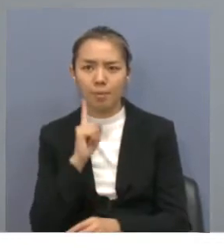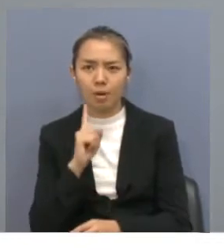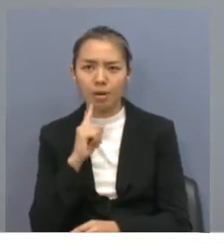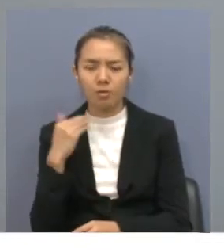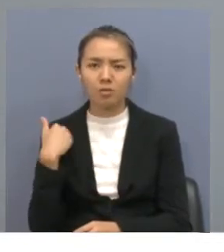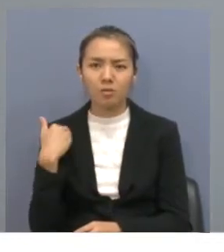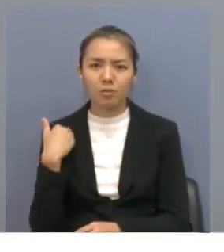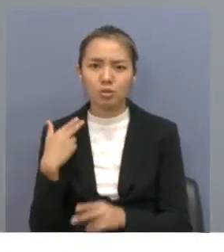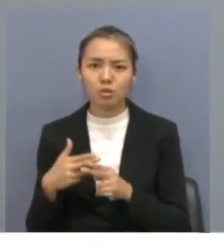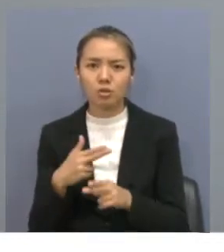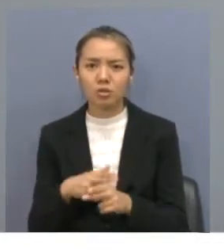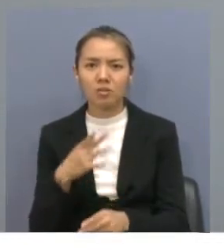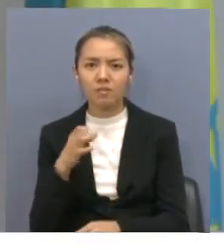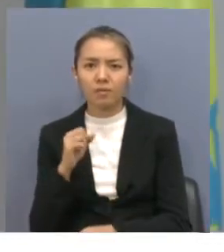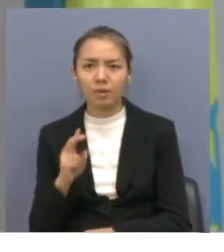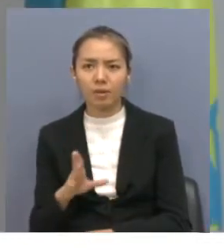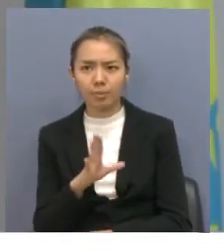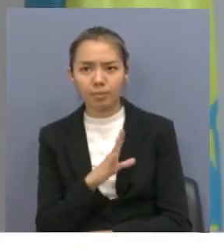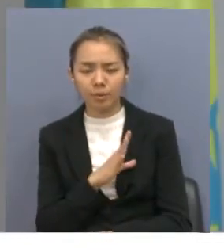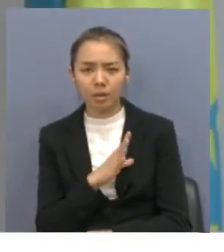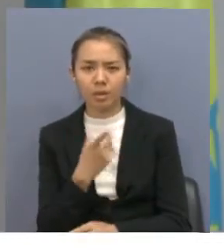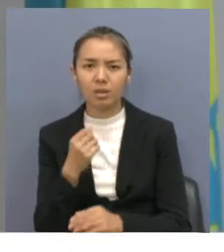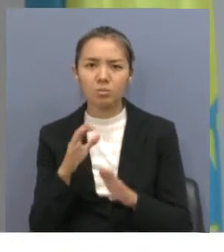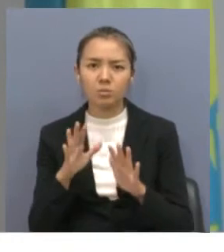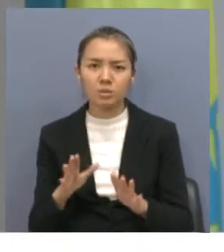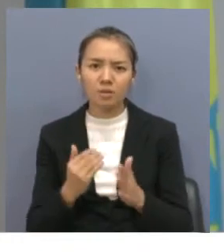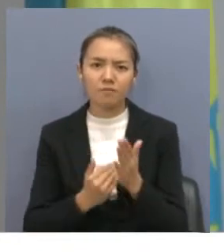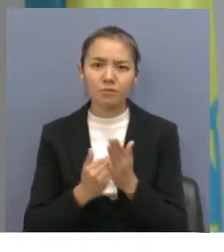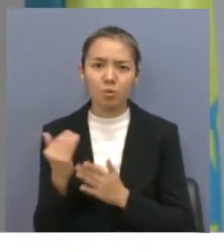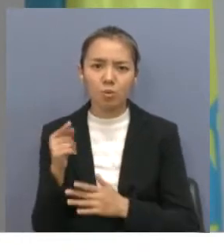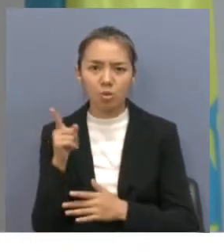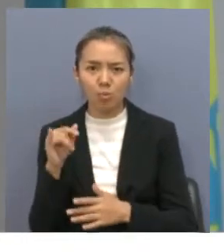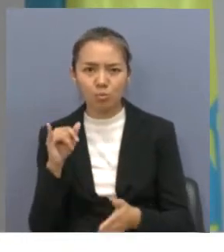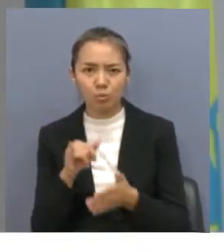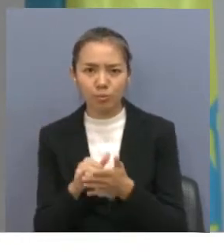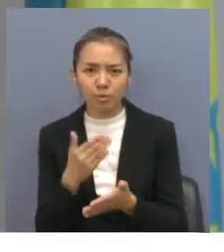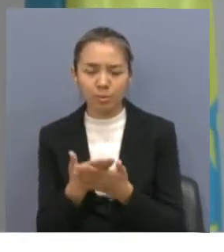темір дәуірінің тұрғындары көбінесе. Тұрған жерлері жаңа биікте орналасқан,